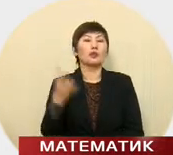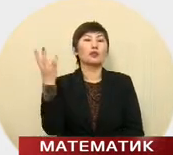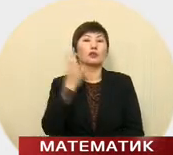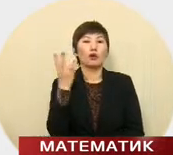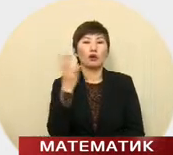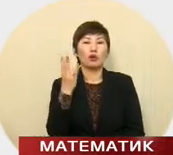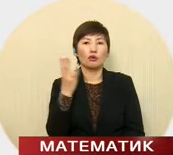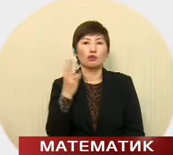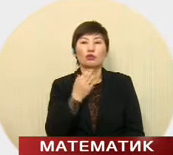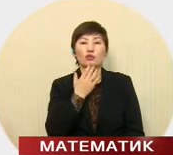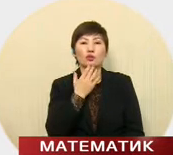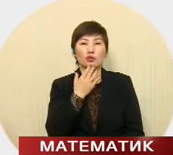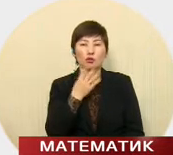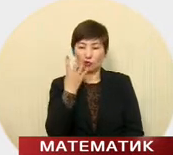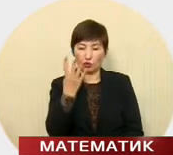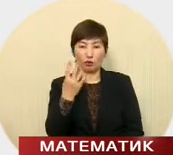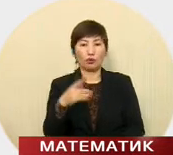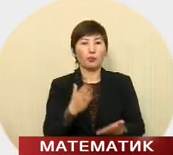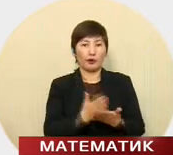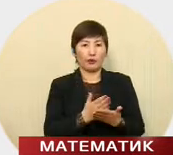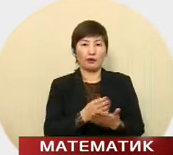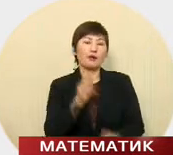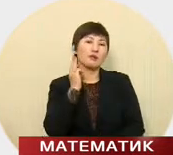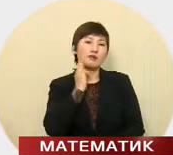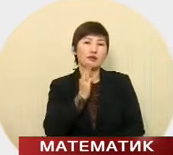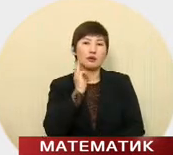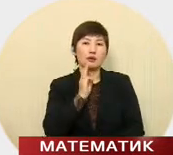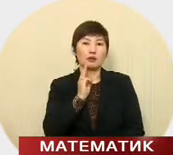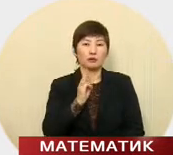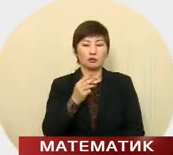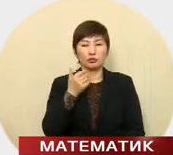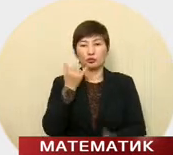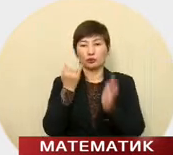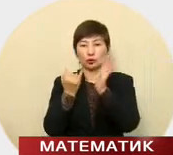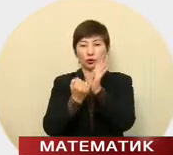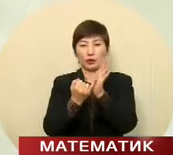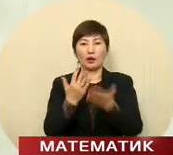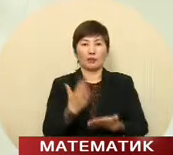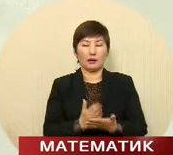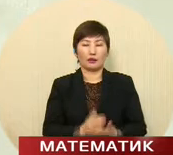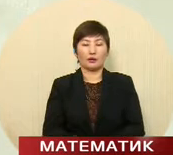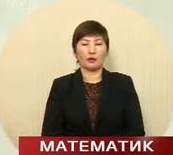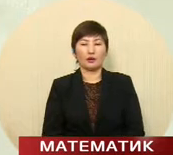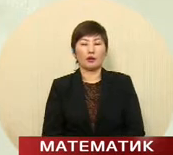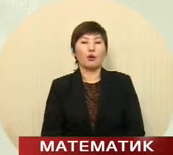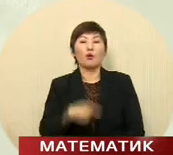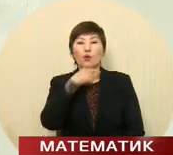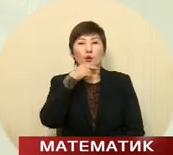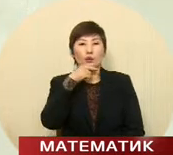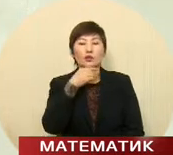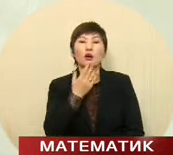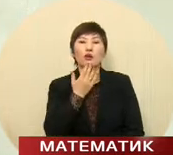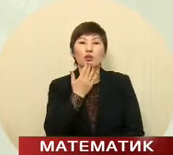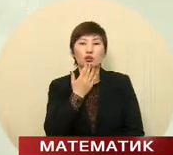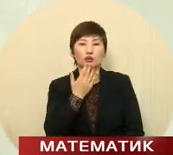савтай цэцэг маань 4 ширхэг байна гэсэн. Шар өнгийн савтай цэцэг маань 6 ширхэг байна гэсэн бахан. Харин улаан өнгийн савтай